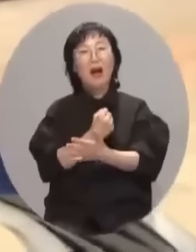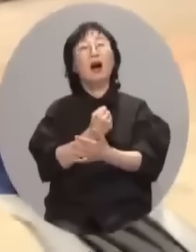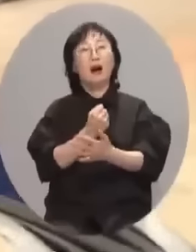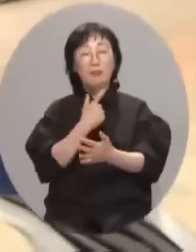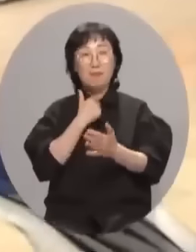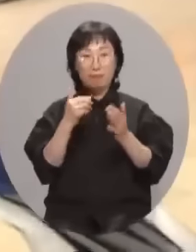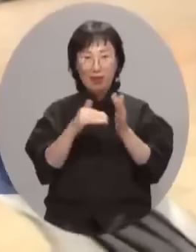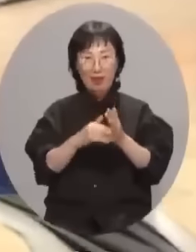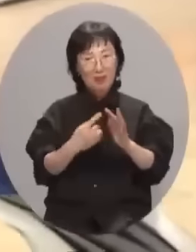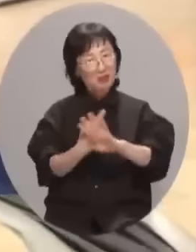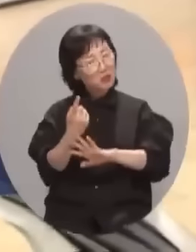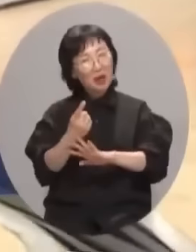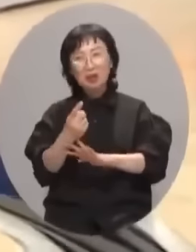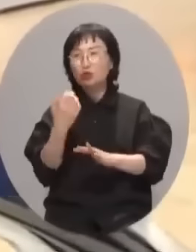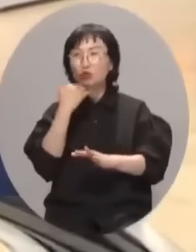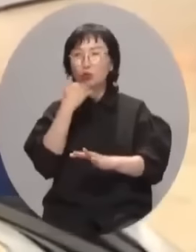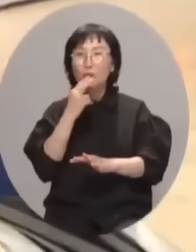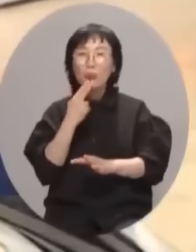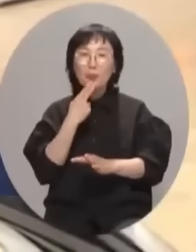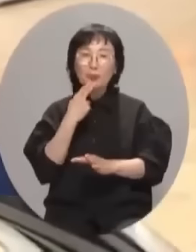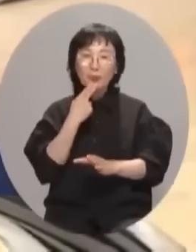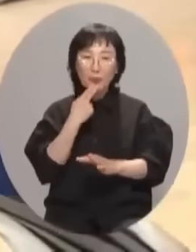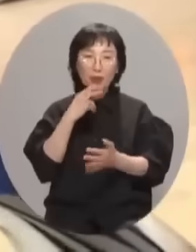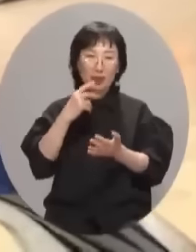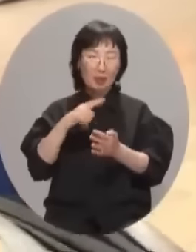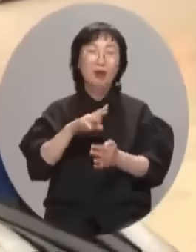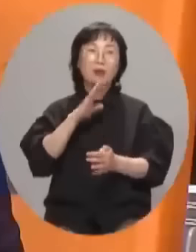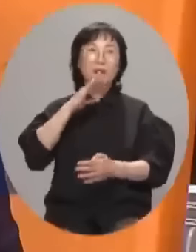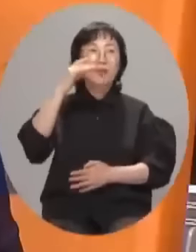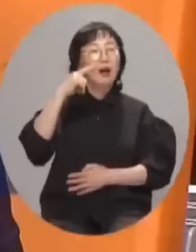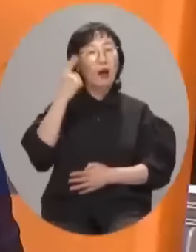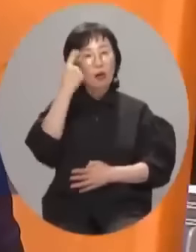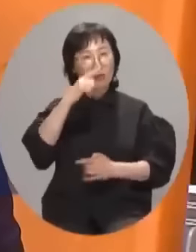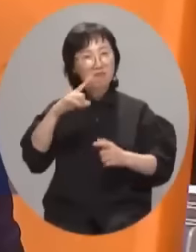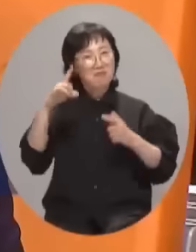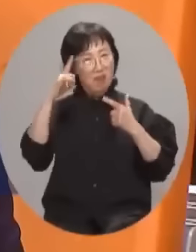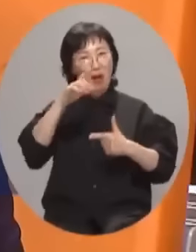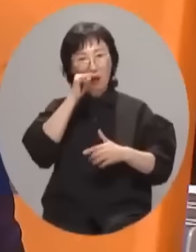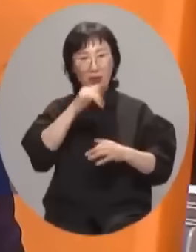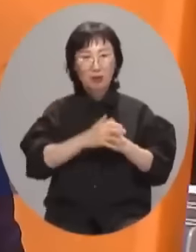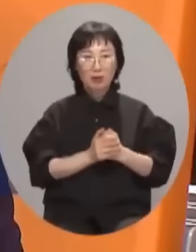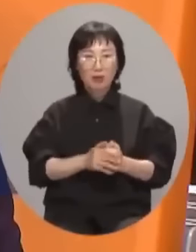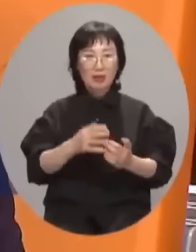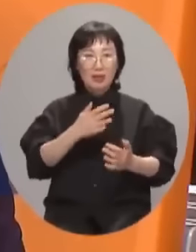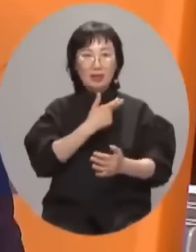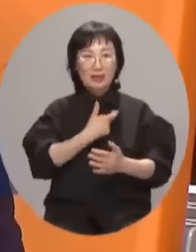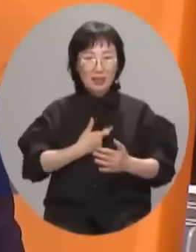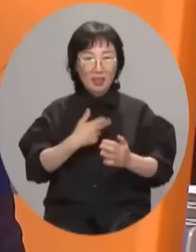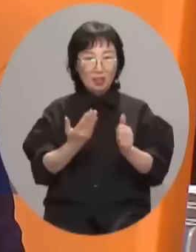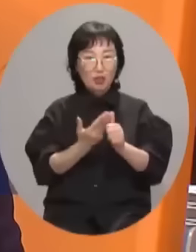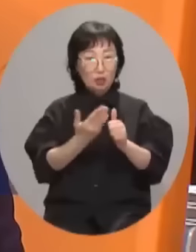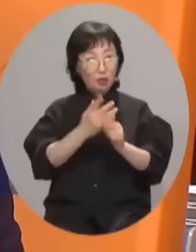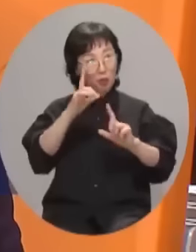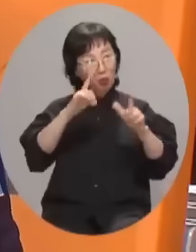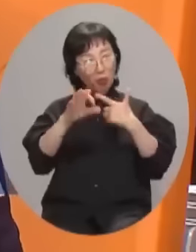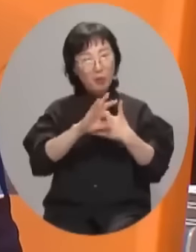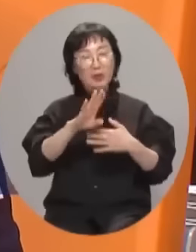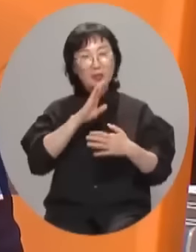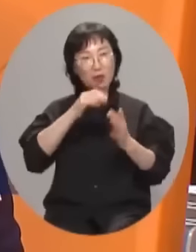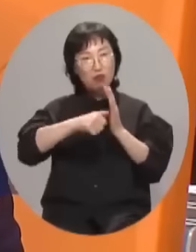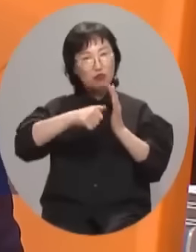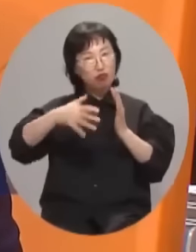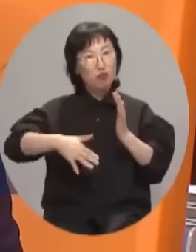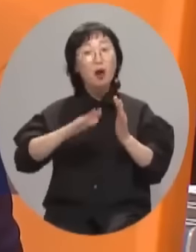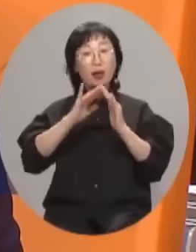없잖아요 그러니까 인지도가 대단하시다고 봐야죠 어 제자들 키우는 면도 여전히 유명하고요